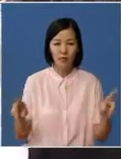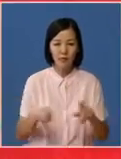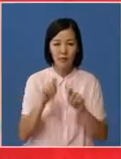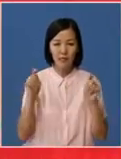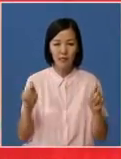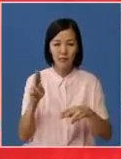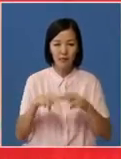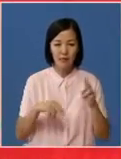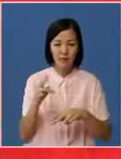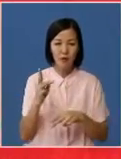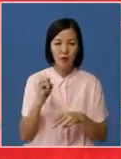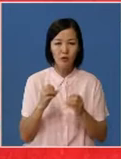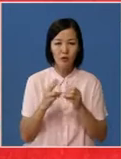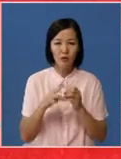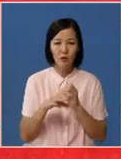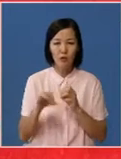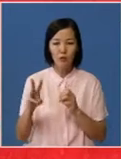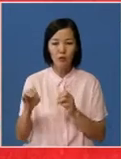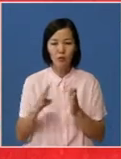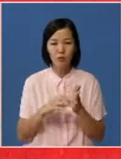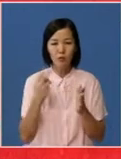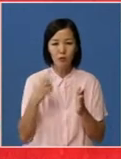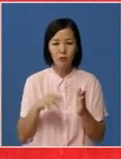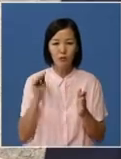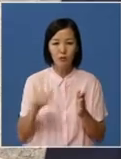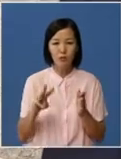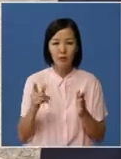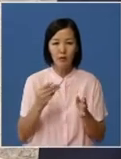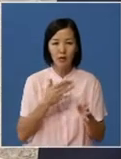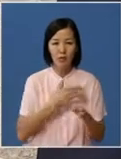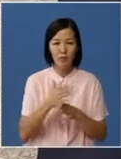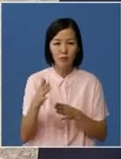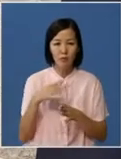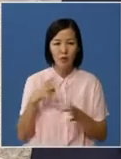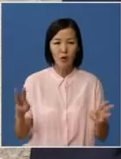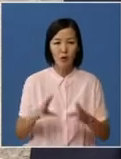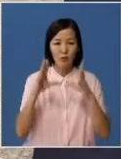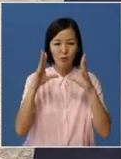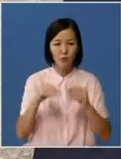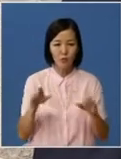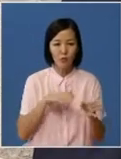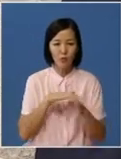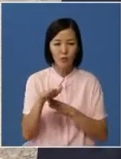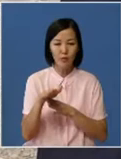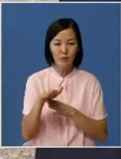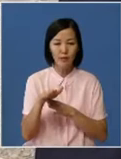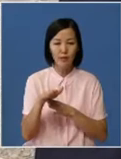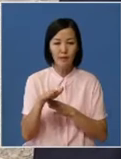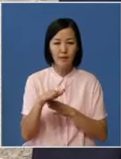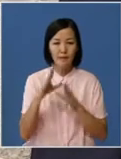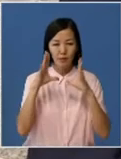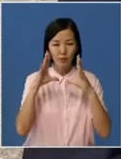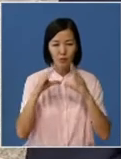облыстық бюджеттен 312 миллион 920 мың теңге бөлінген. Бұл өрт сөндіру бекеті толығымен өрт